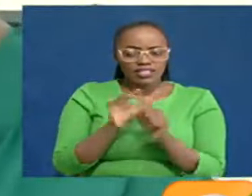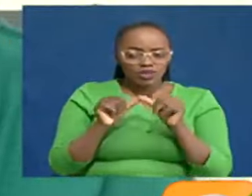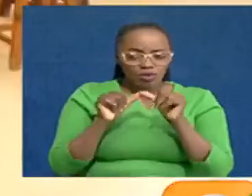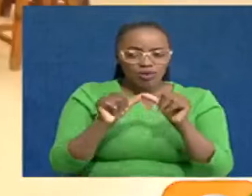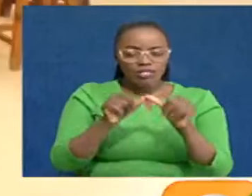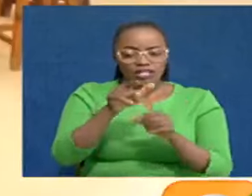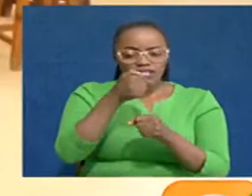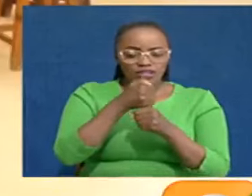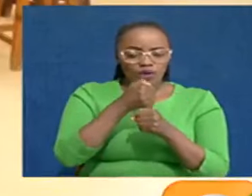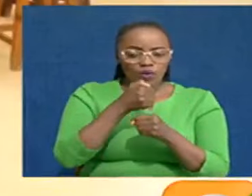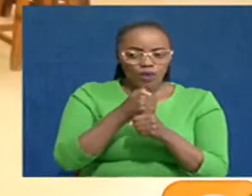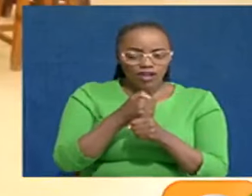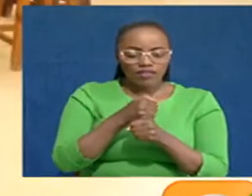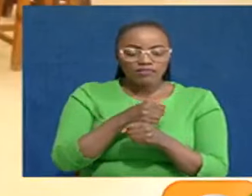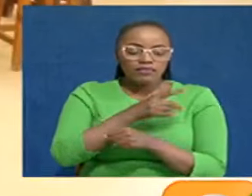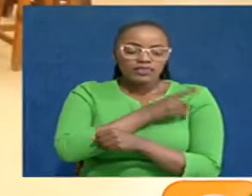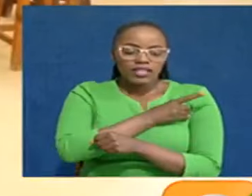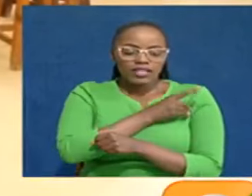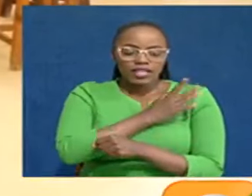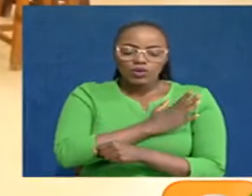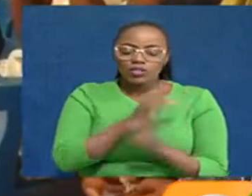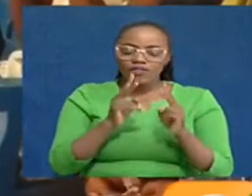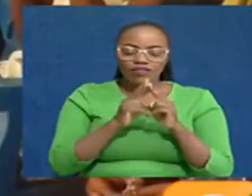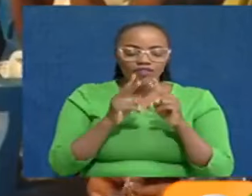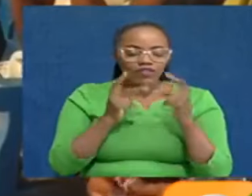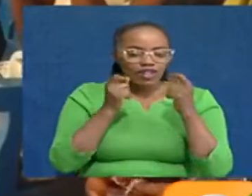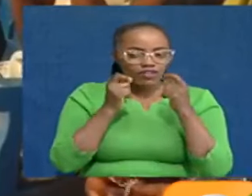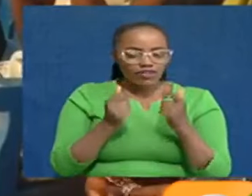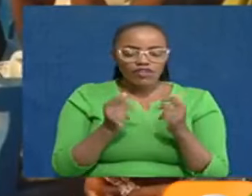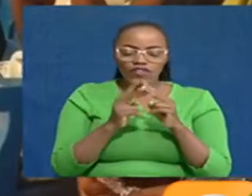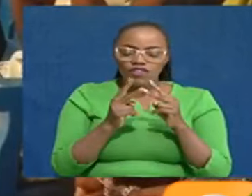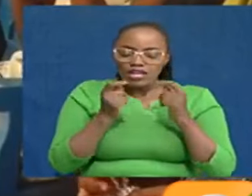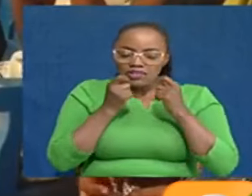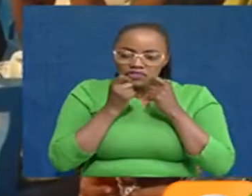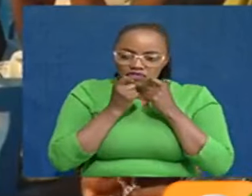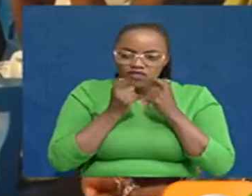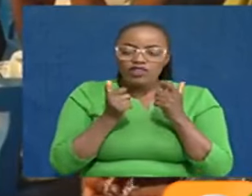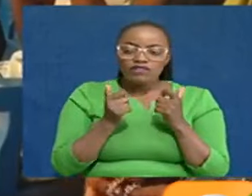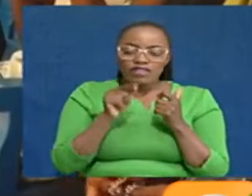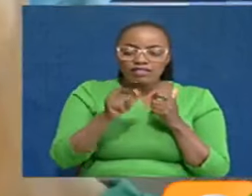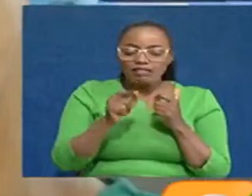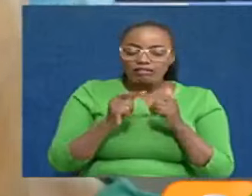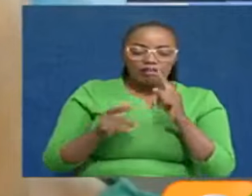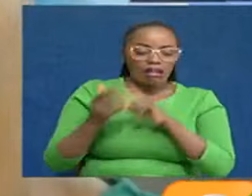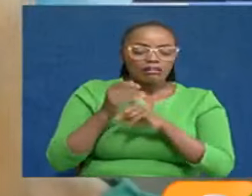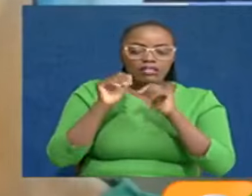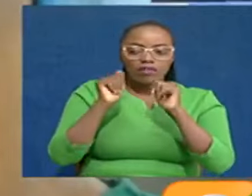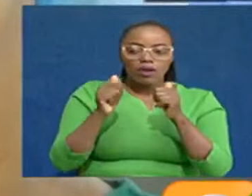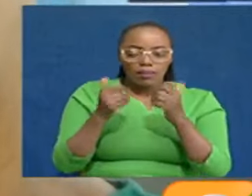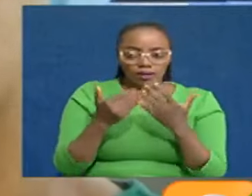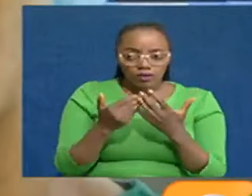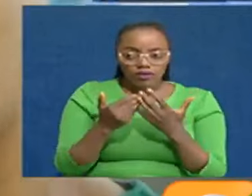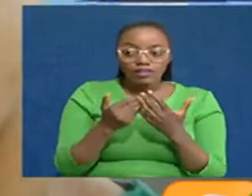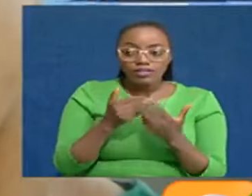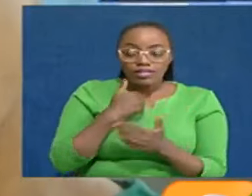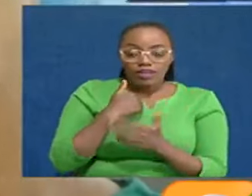kuendelea na hii kazi. Madaktari ni wachache sana, wachache. Bado hicho kiwango hakijafikia